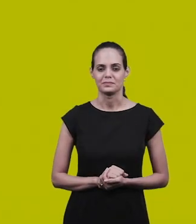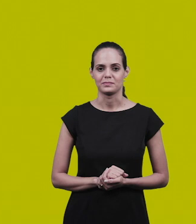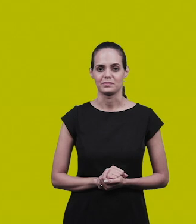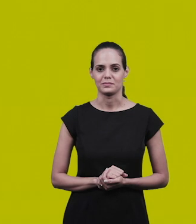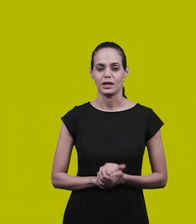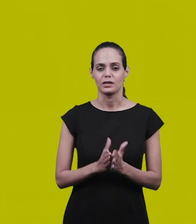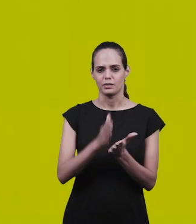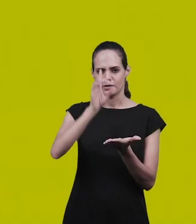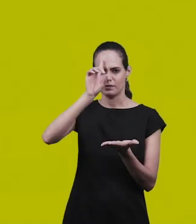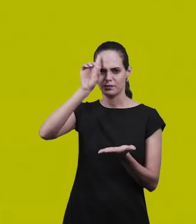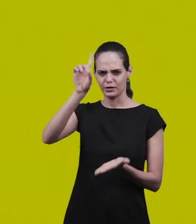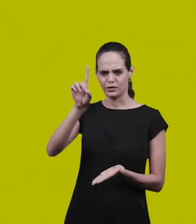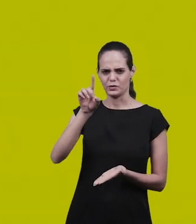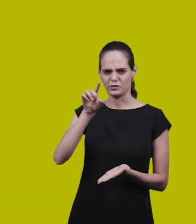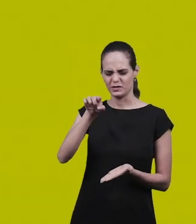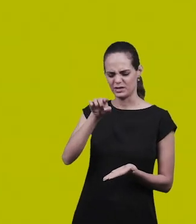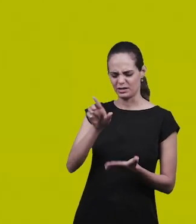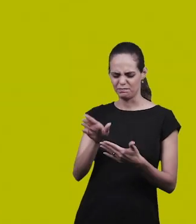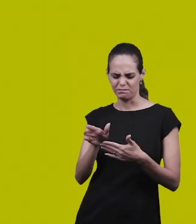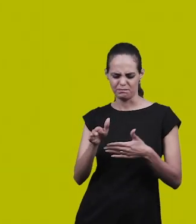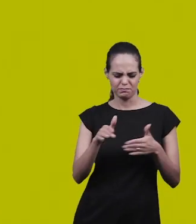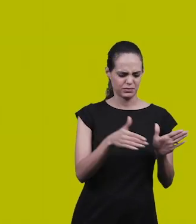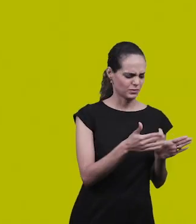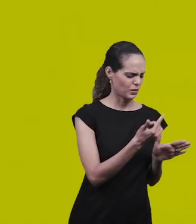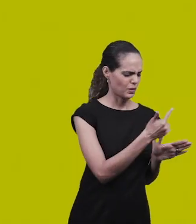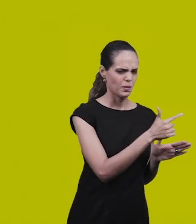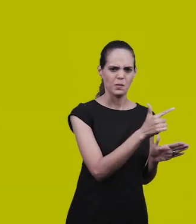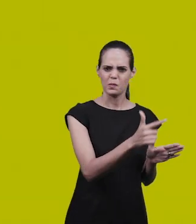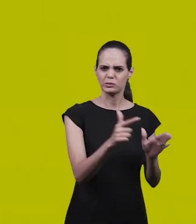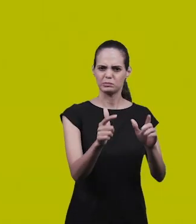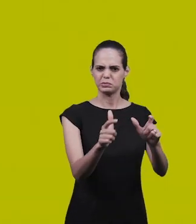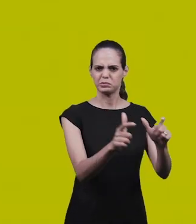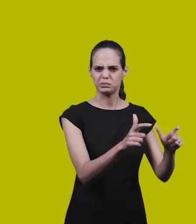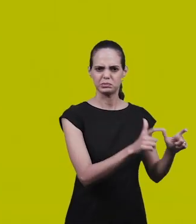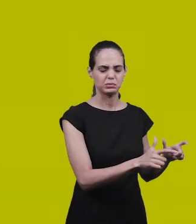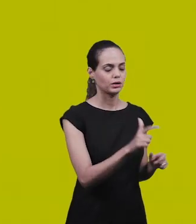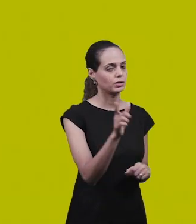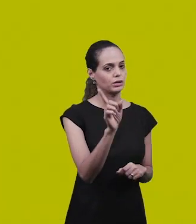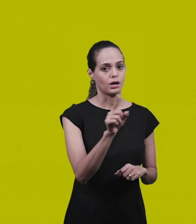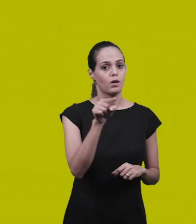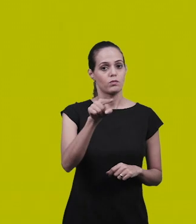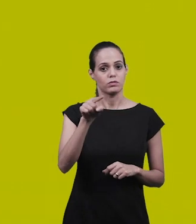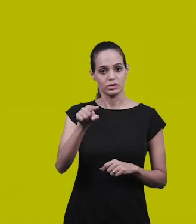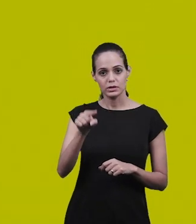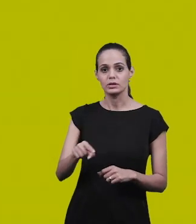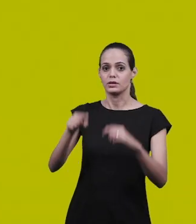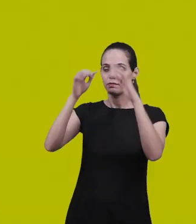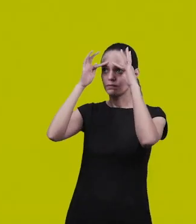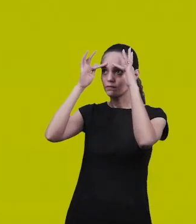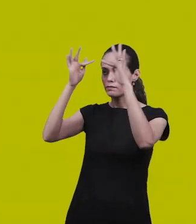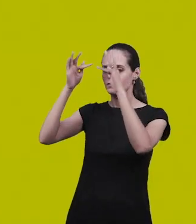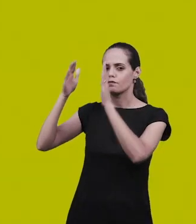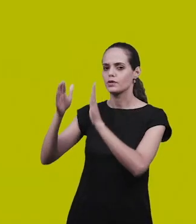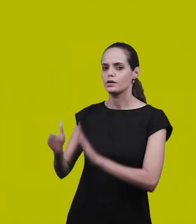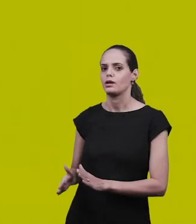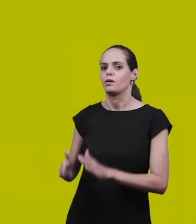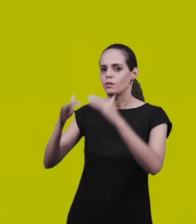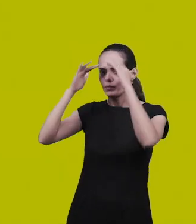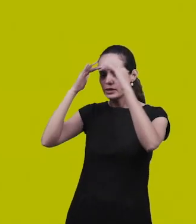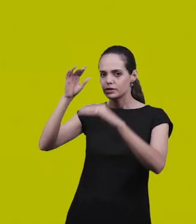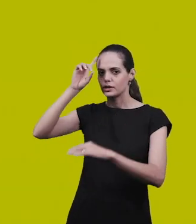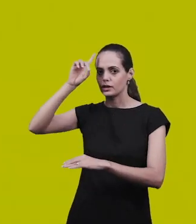« Ne détourne point d'elle, ni à droite ni à gauche, afin que prudemment vous puissiez vous